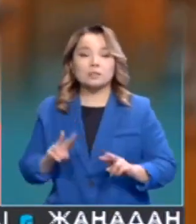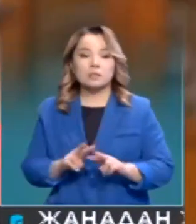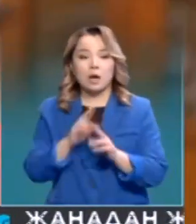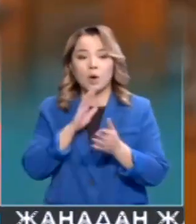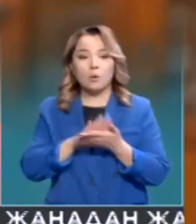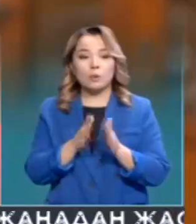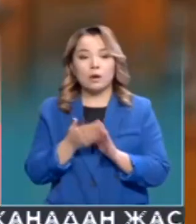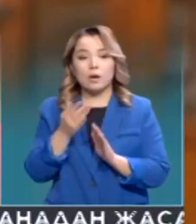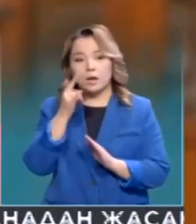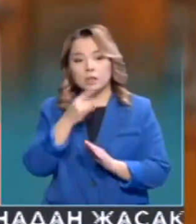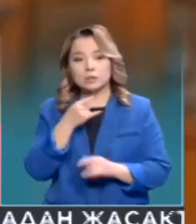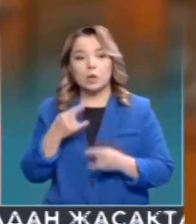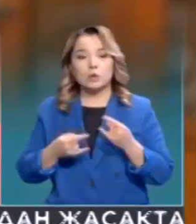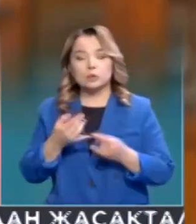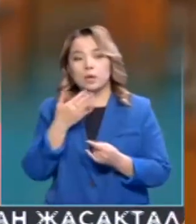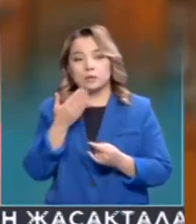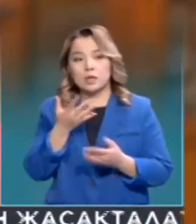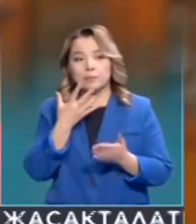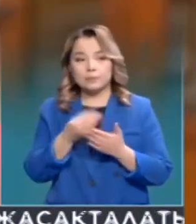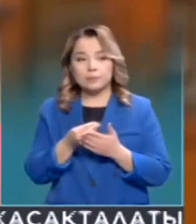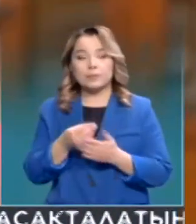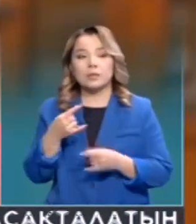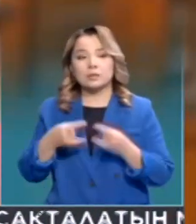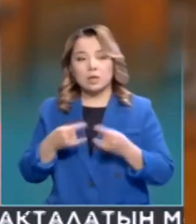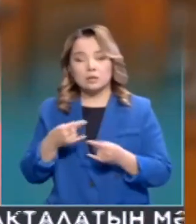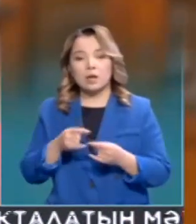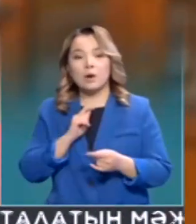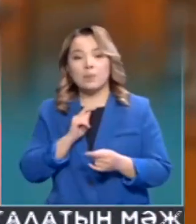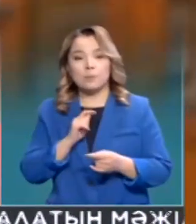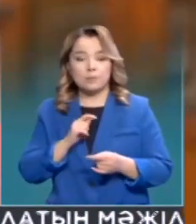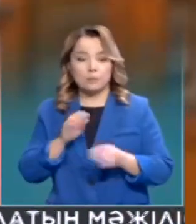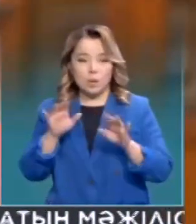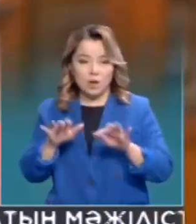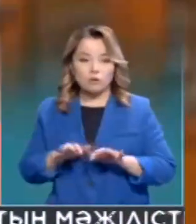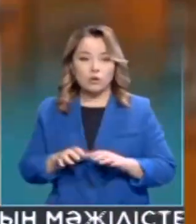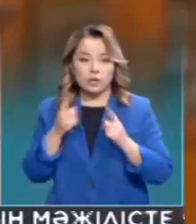уақытымен Қазақстан ұлттық телеарнасының телемарафонында жарияланады.